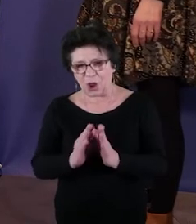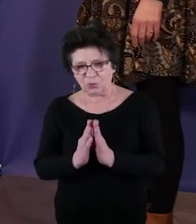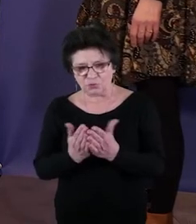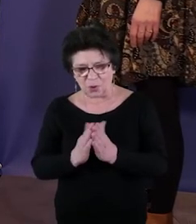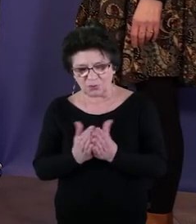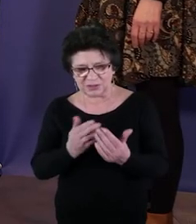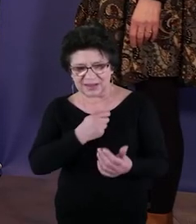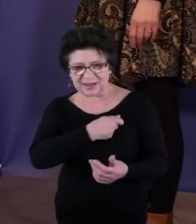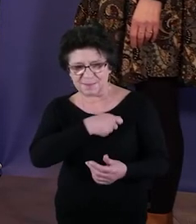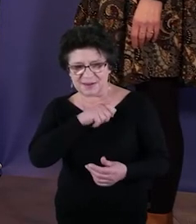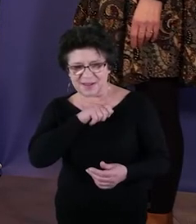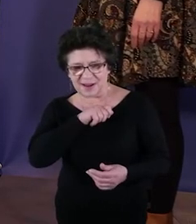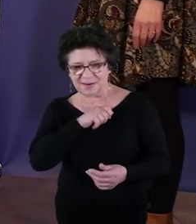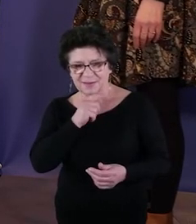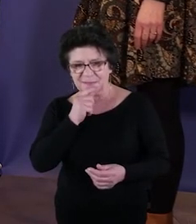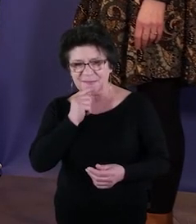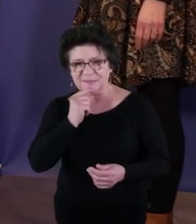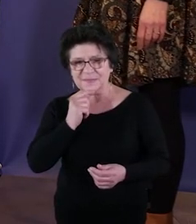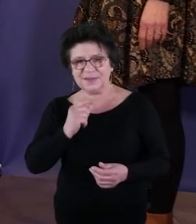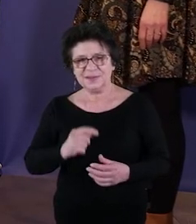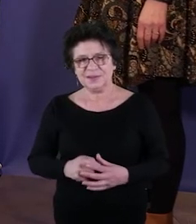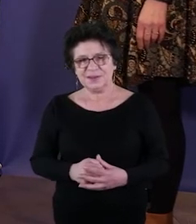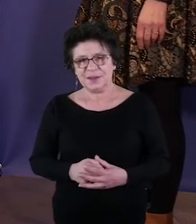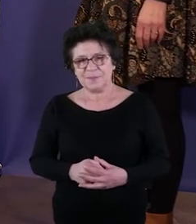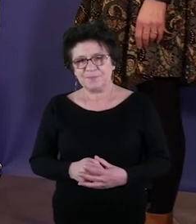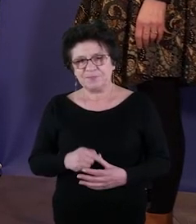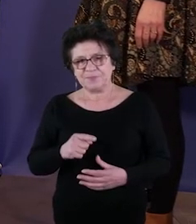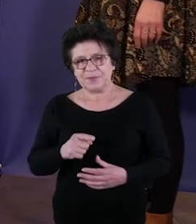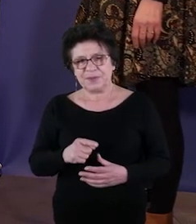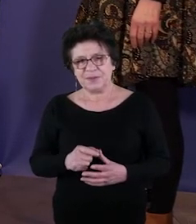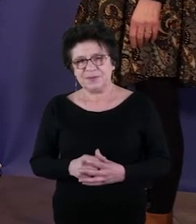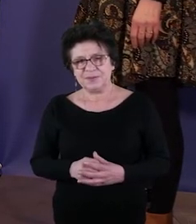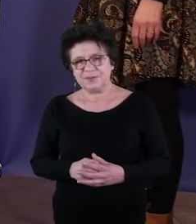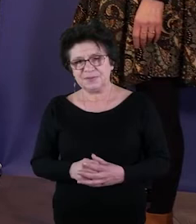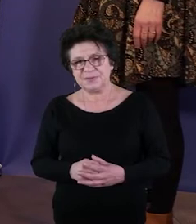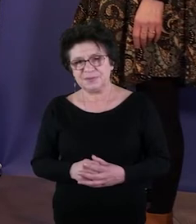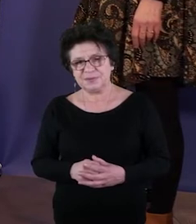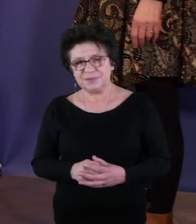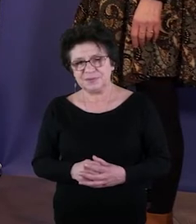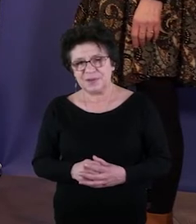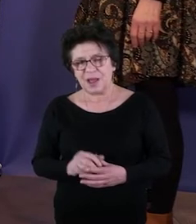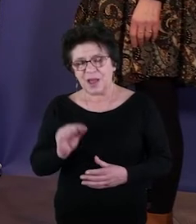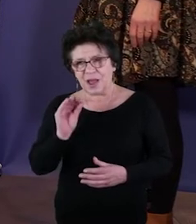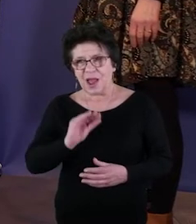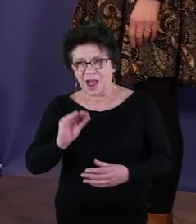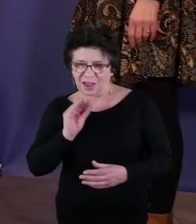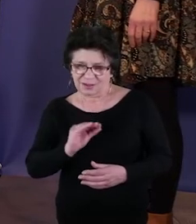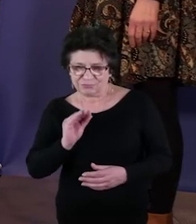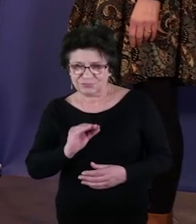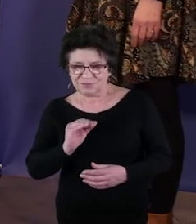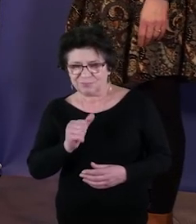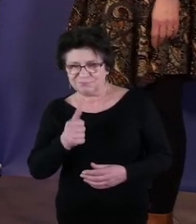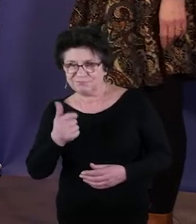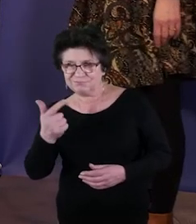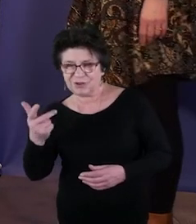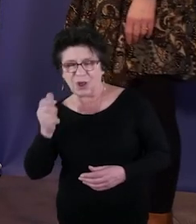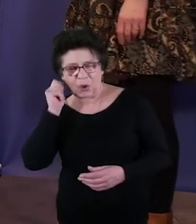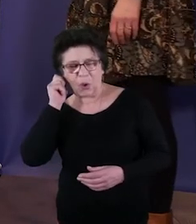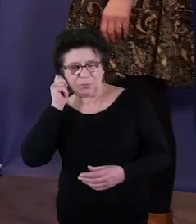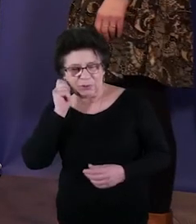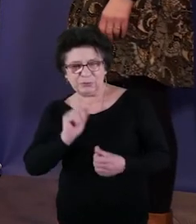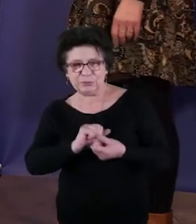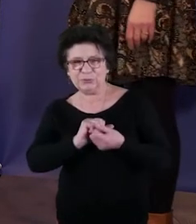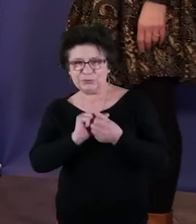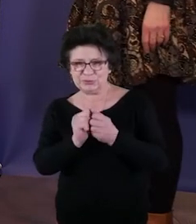kaliber się To nagroda nazywała a jeszcze zdobyła ją Marta Guzowska i Gaja Grzegorzewska i